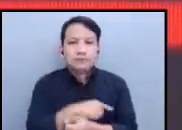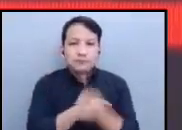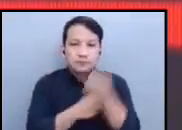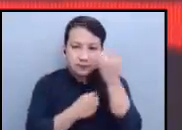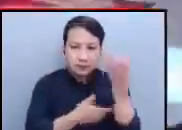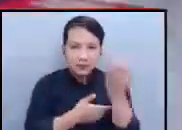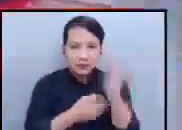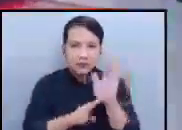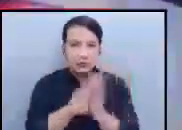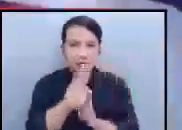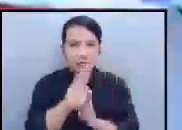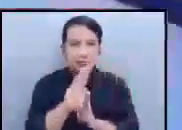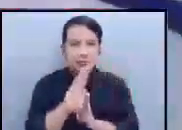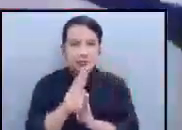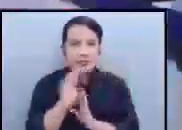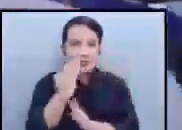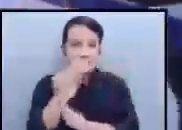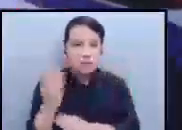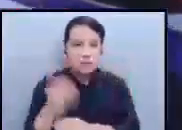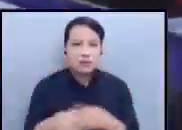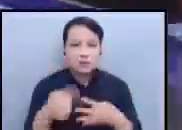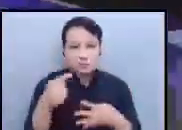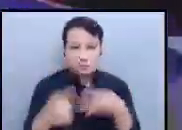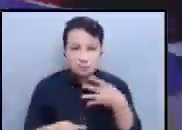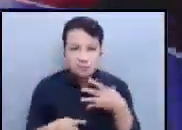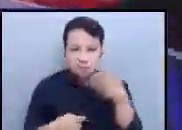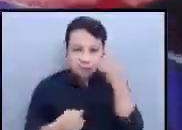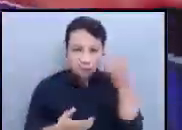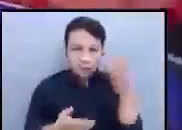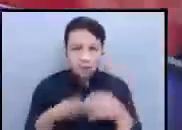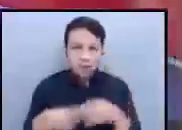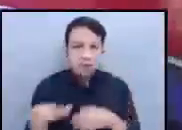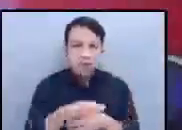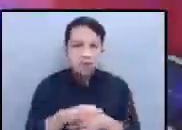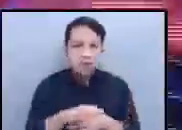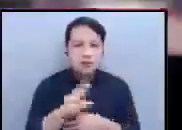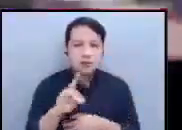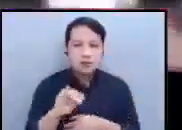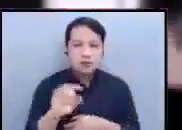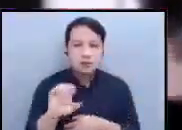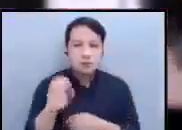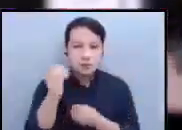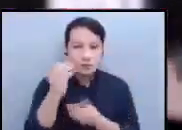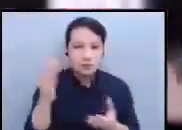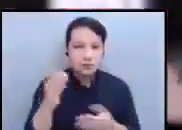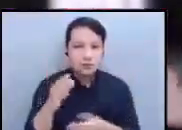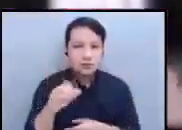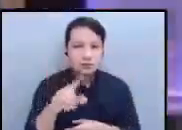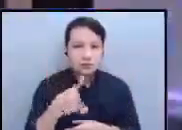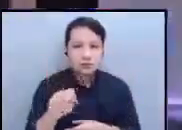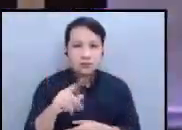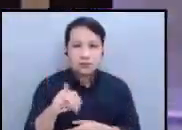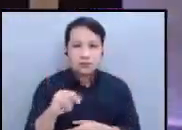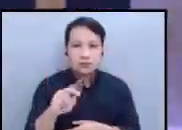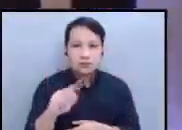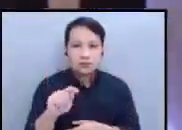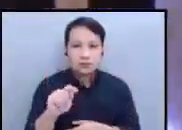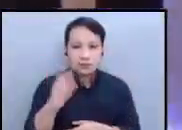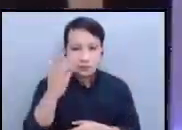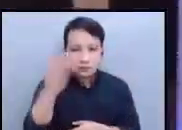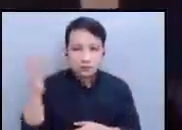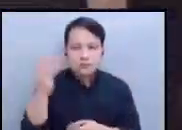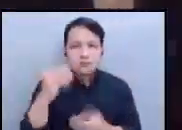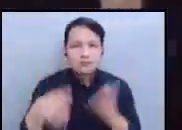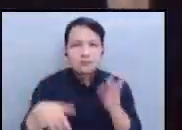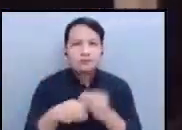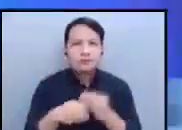umangat sa pamumuhay. Apat na issue ang binanggit ni Department of Energy Undersecretary Astra Pimentel at una sa listahan ang